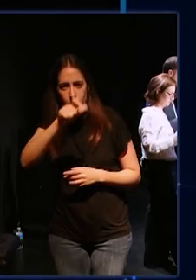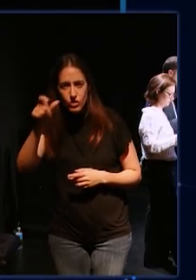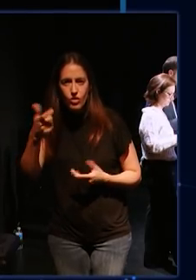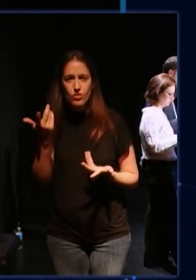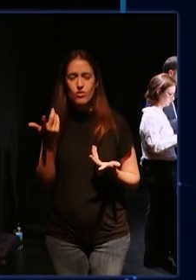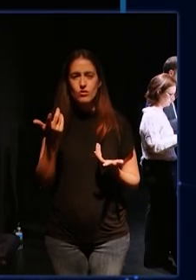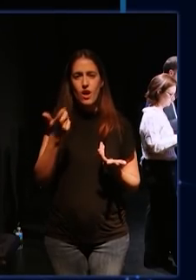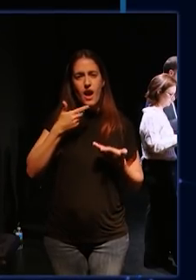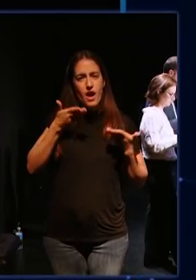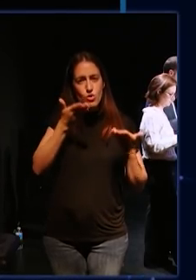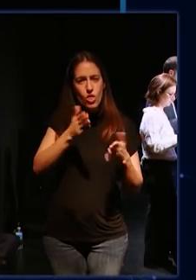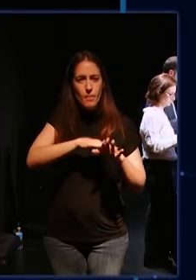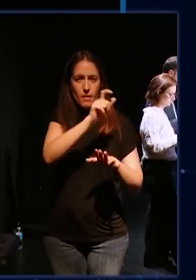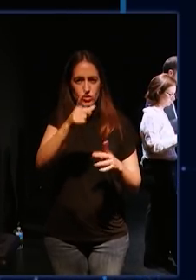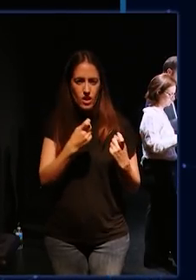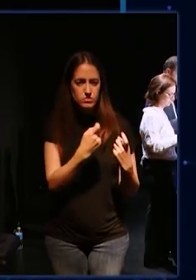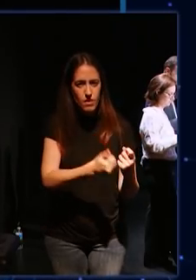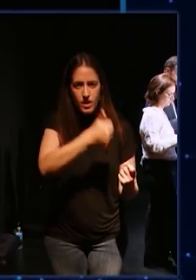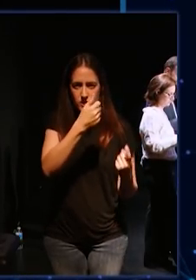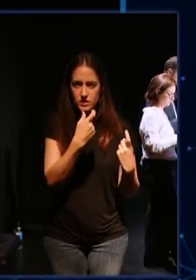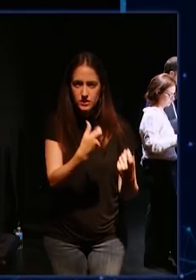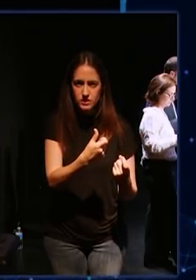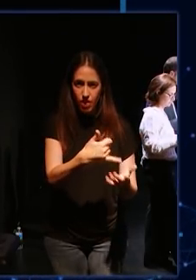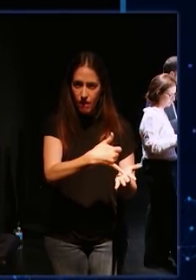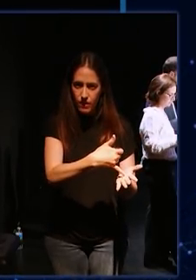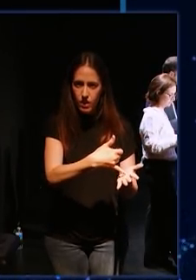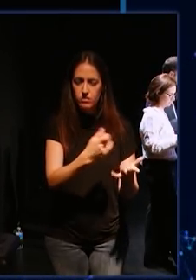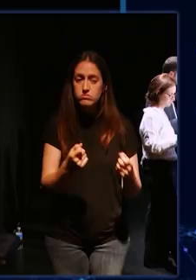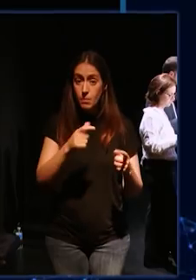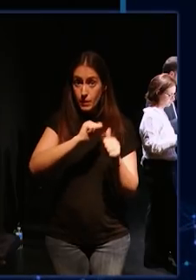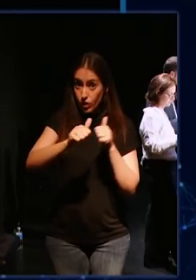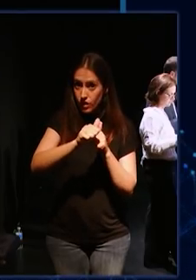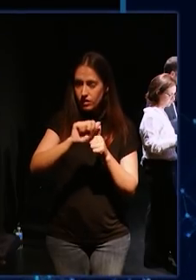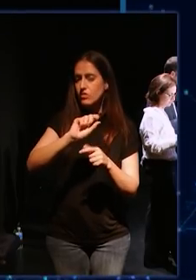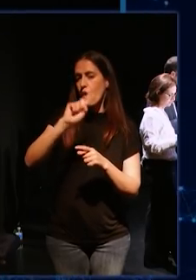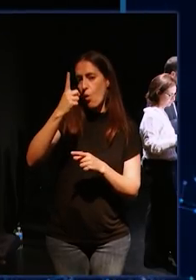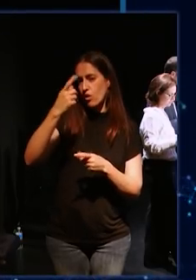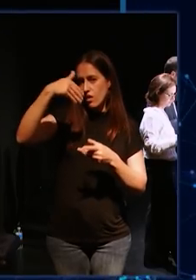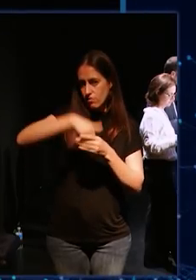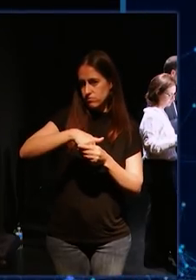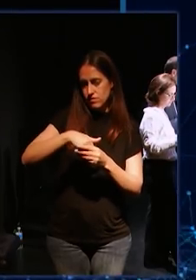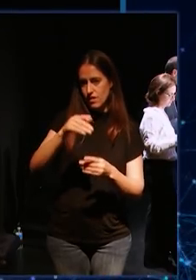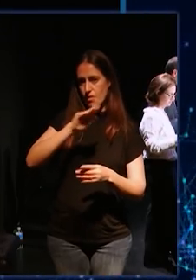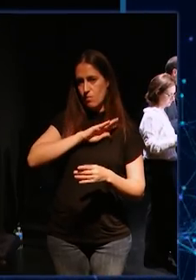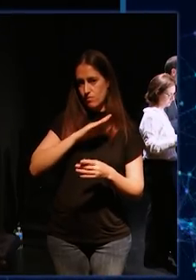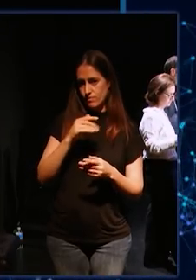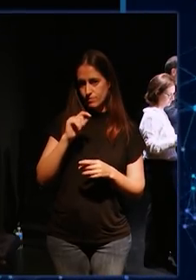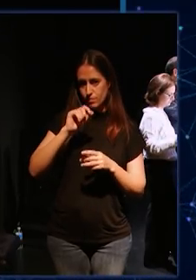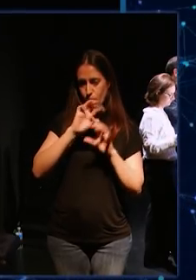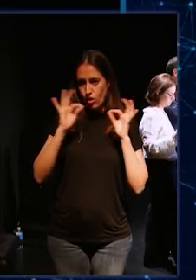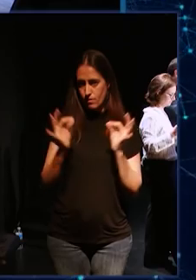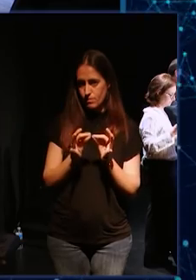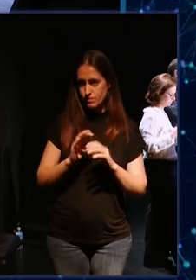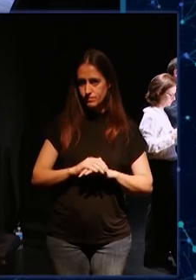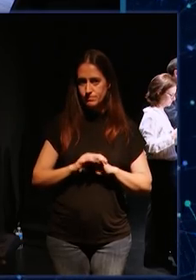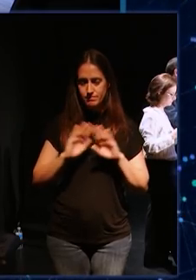donde la ayuda al más débil sea lo prioritario, solo tenéis una opción, votar en Comú Podem. Moltes gràcies.